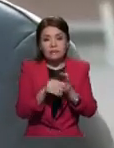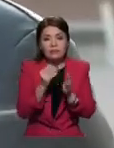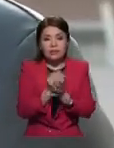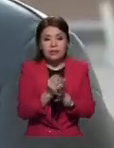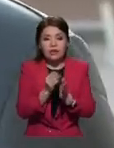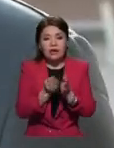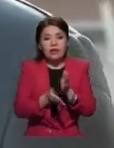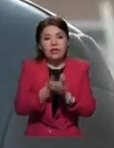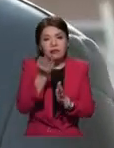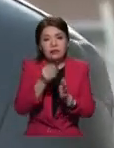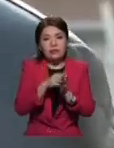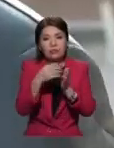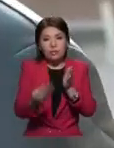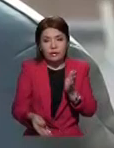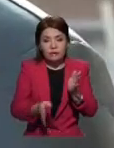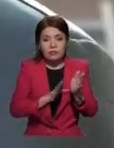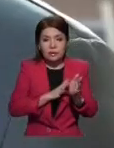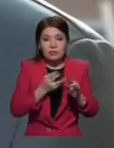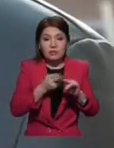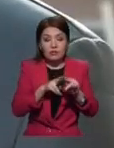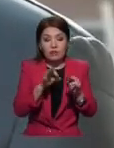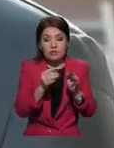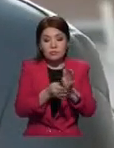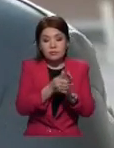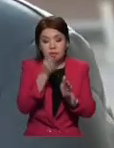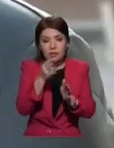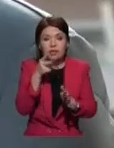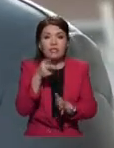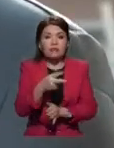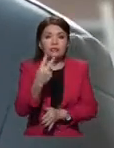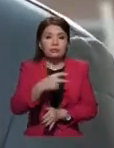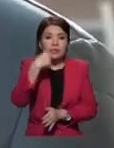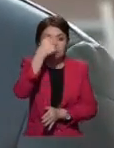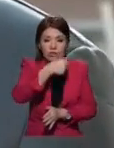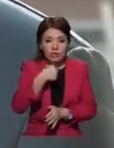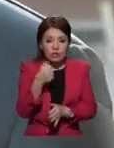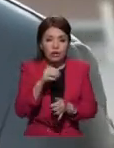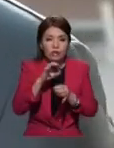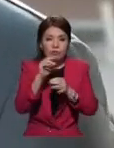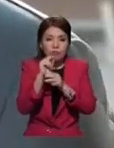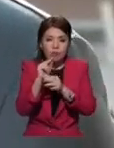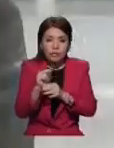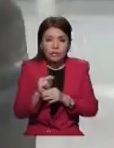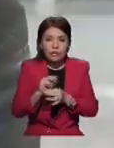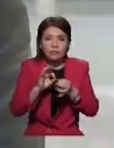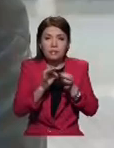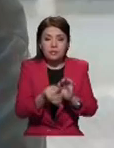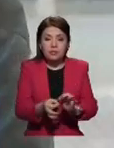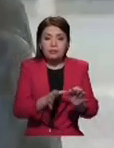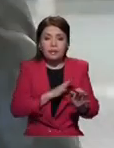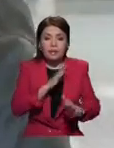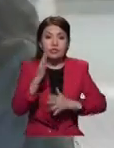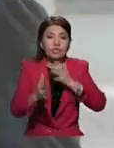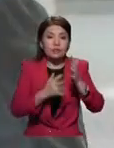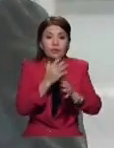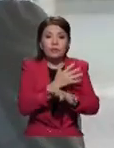обшивкасы түсіп қалған. Ол обшивканы негізі 2020 жылы күрделі жөндеуден өткен тұрғын үй. Жел басылғаннан кейін